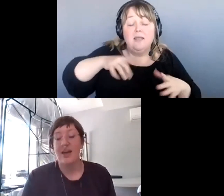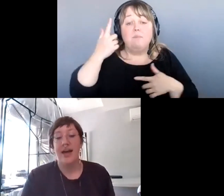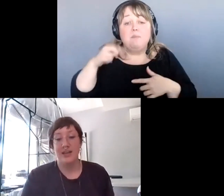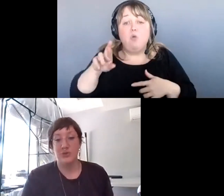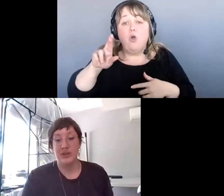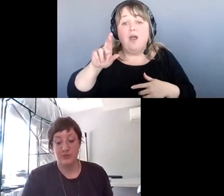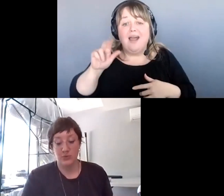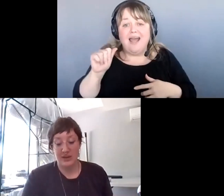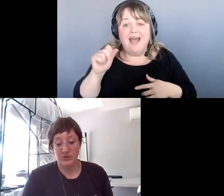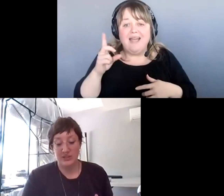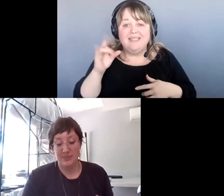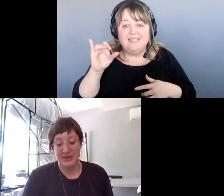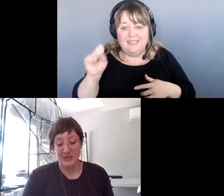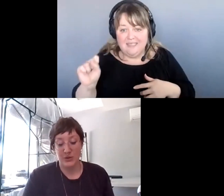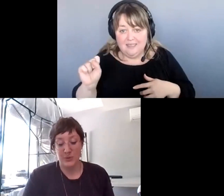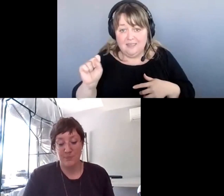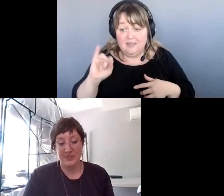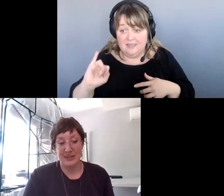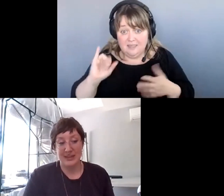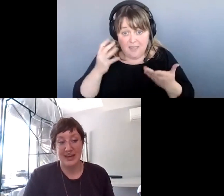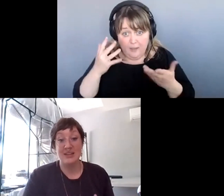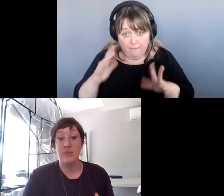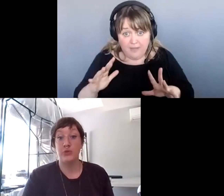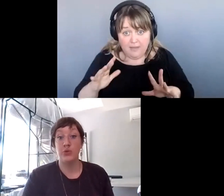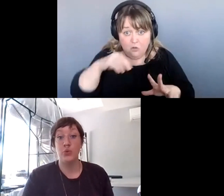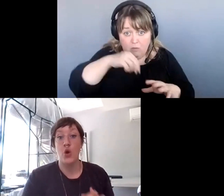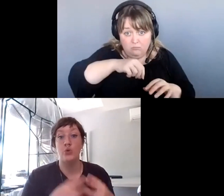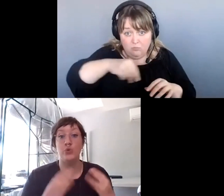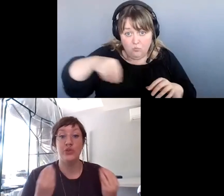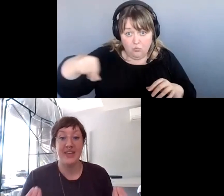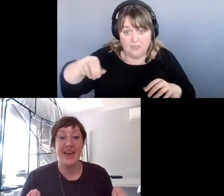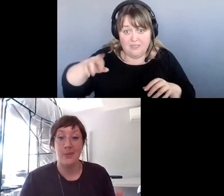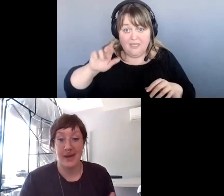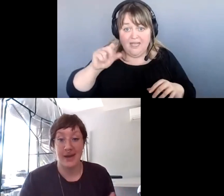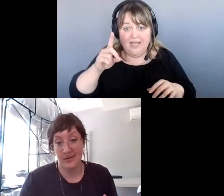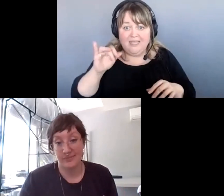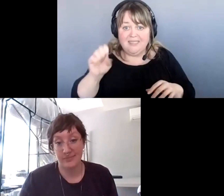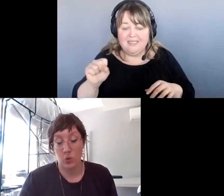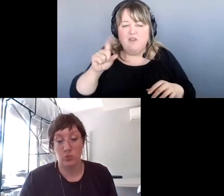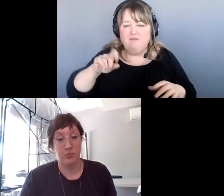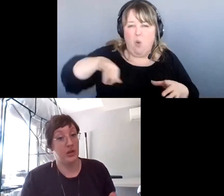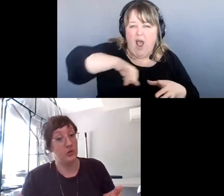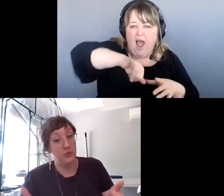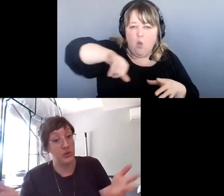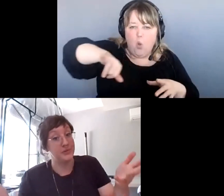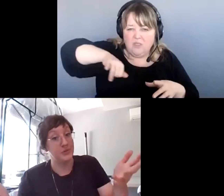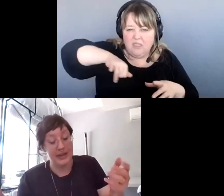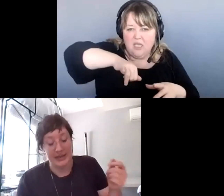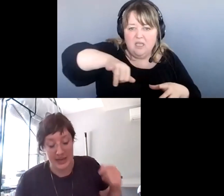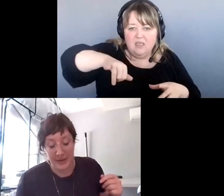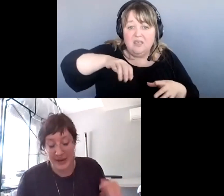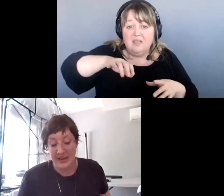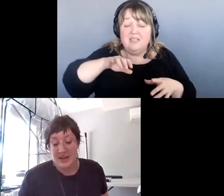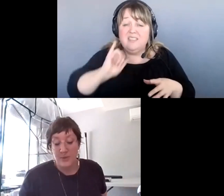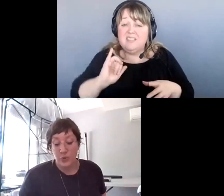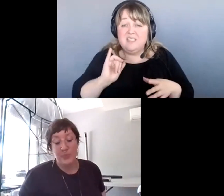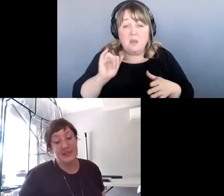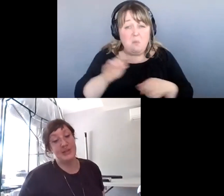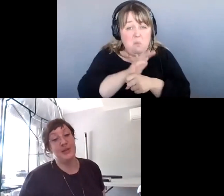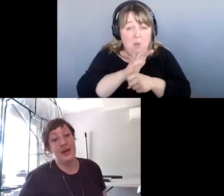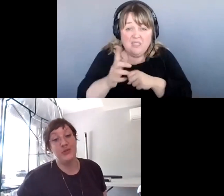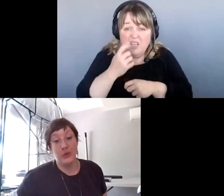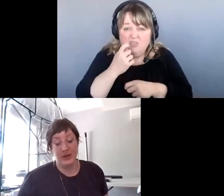radis, assurez-vous d'arroser parce que quand il manque d'eau, leur goût devient amer. Donc, peut-être que vous aimez ça, les radis amers.